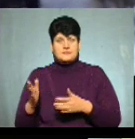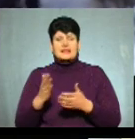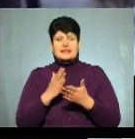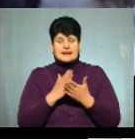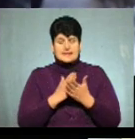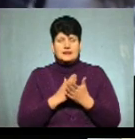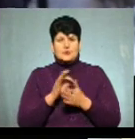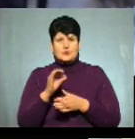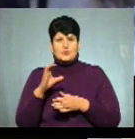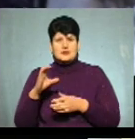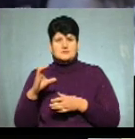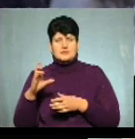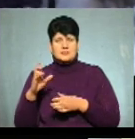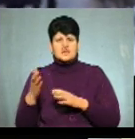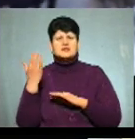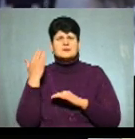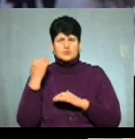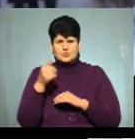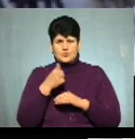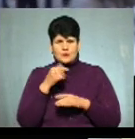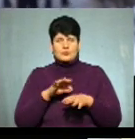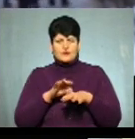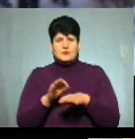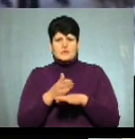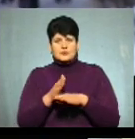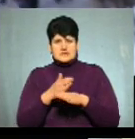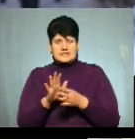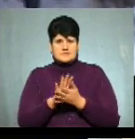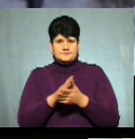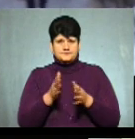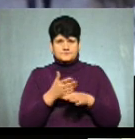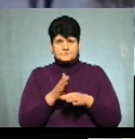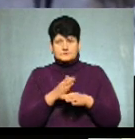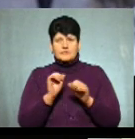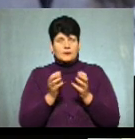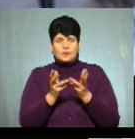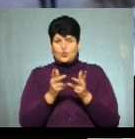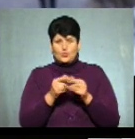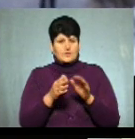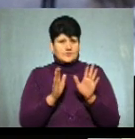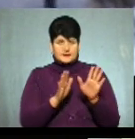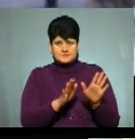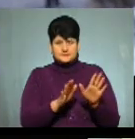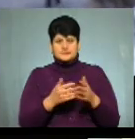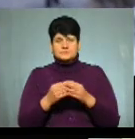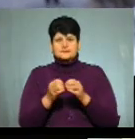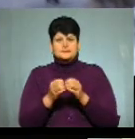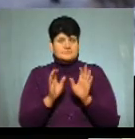які ще з весни минулого року здійснюють роздільне сортування. Це можна їх на пальцях перелічити, ну, десь до 10 одиниць